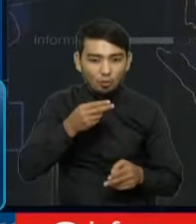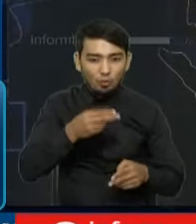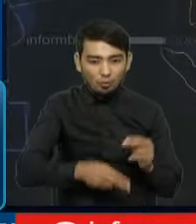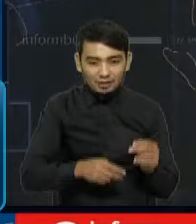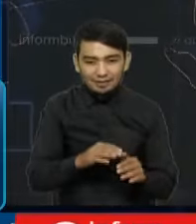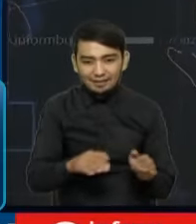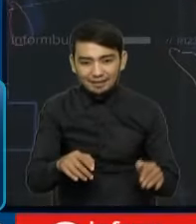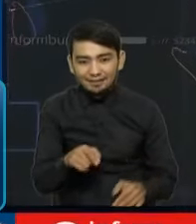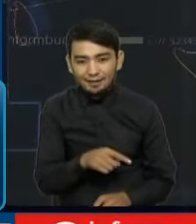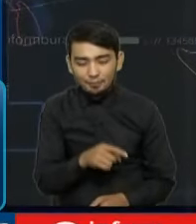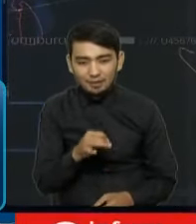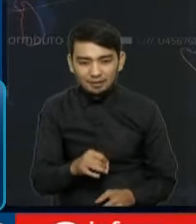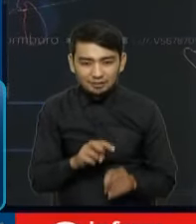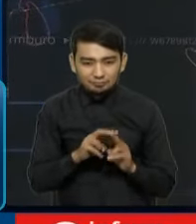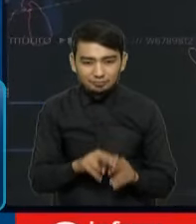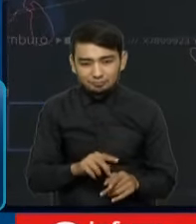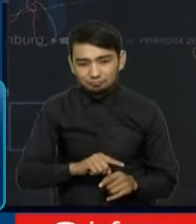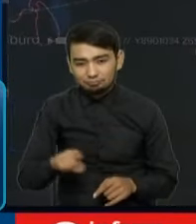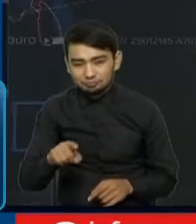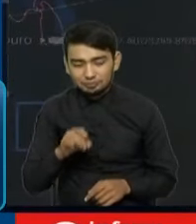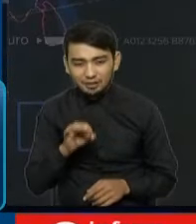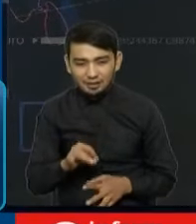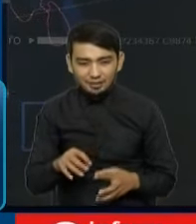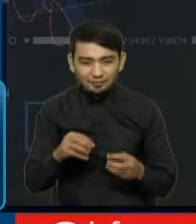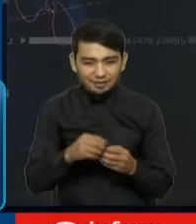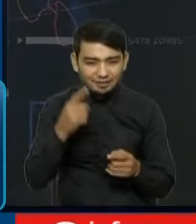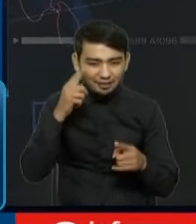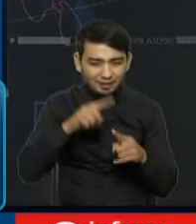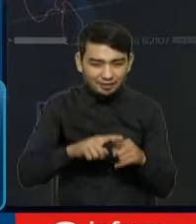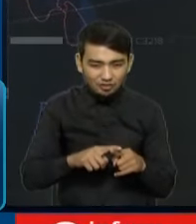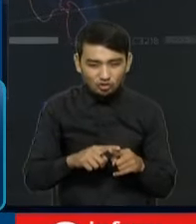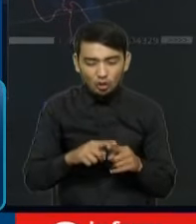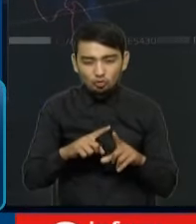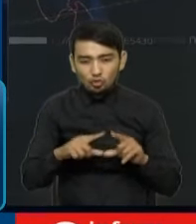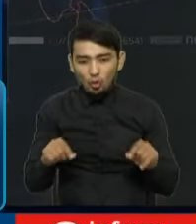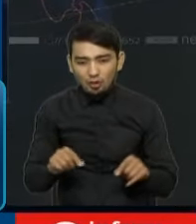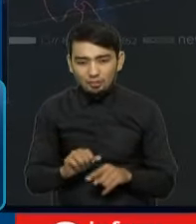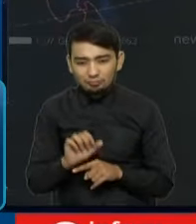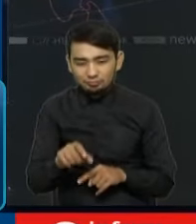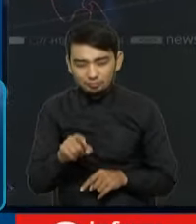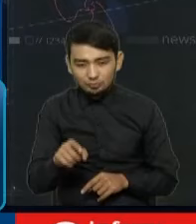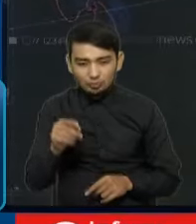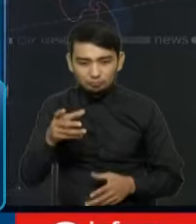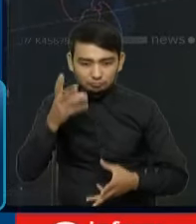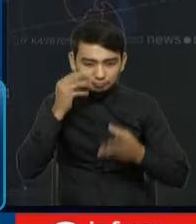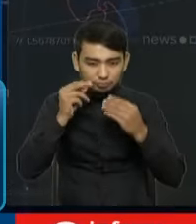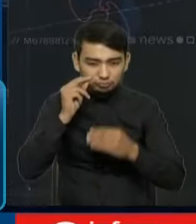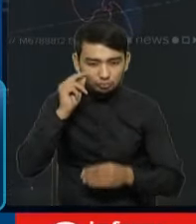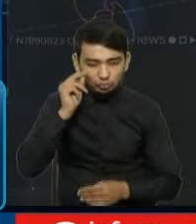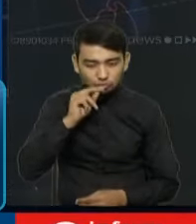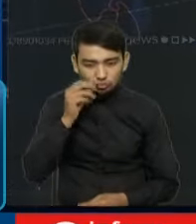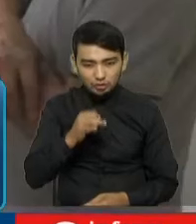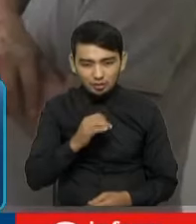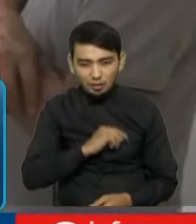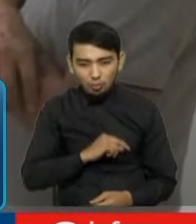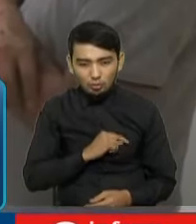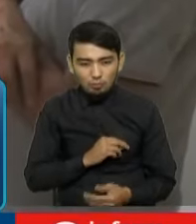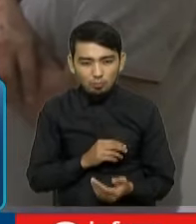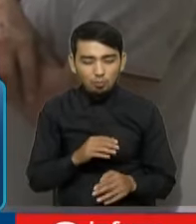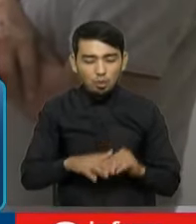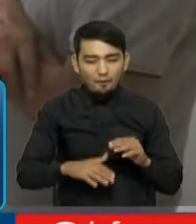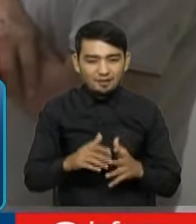скажем так, принуждают идти в профессиональные технические вот эти школы, чтобы они получили работающую профессию.